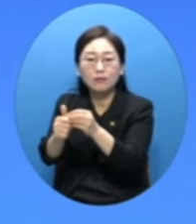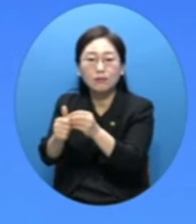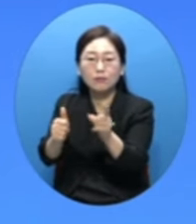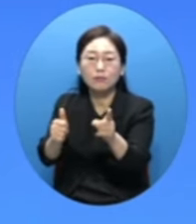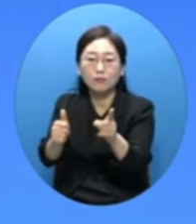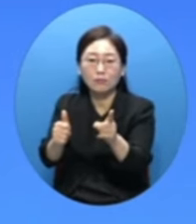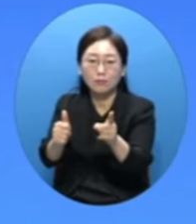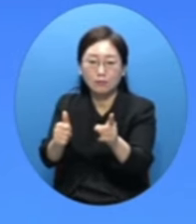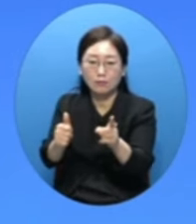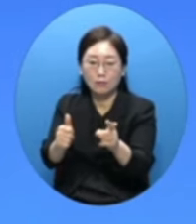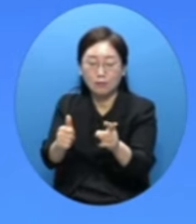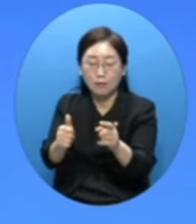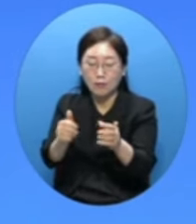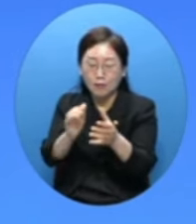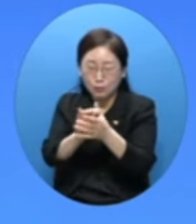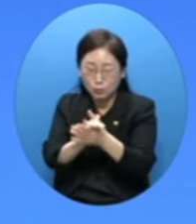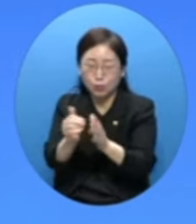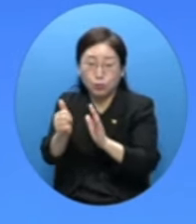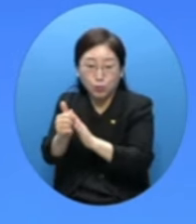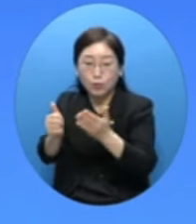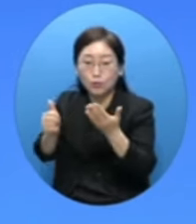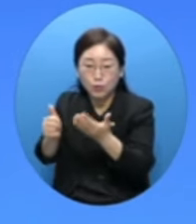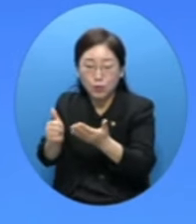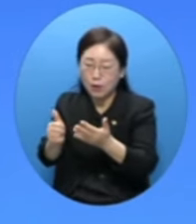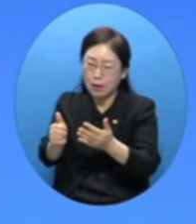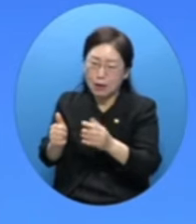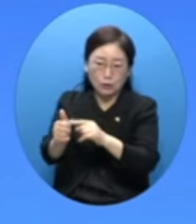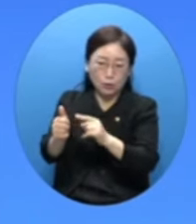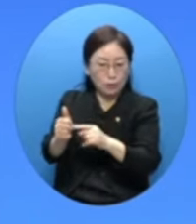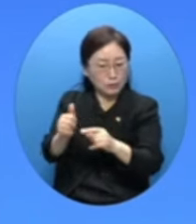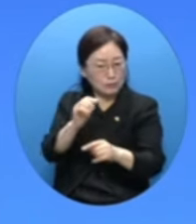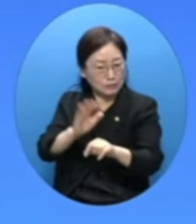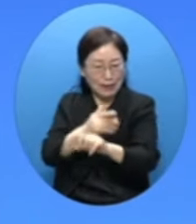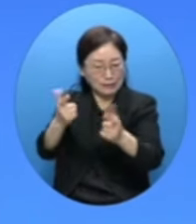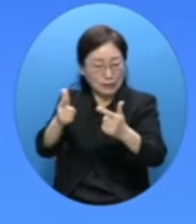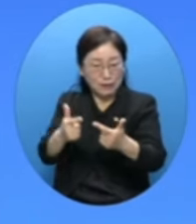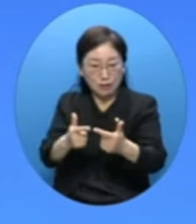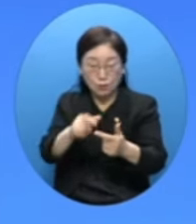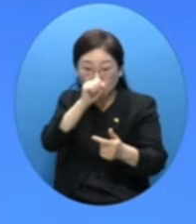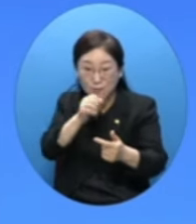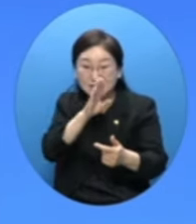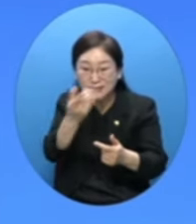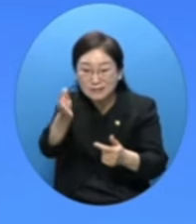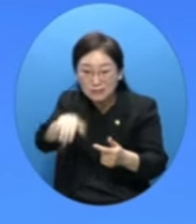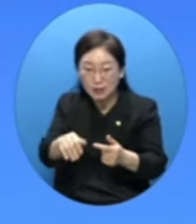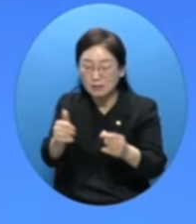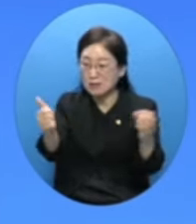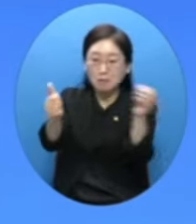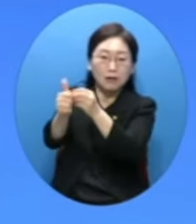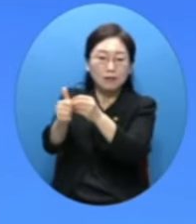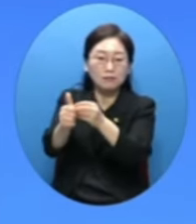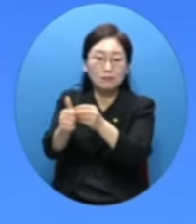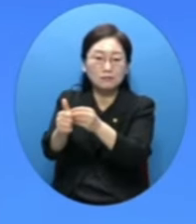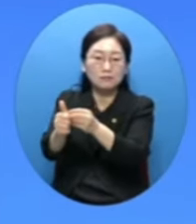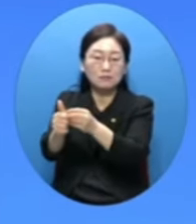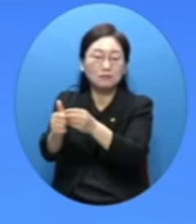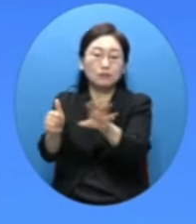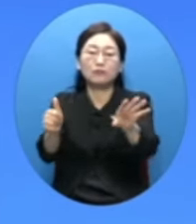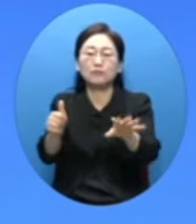드리고 아이 무슨 뭐가 잘못했겠지 그렇게 해야 되는데 그냥 그날 싹 마음에다 돌아서 버려